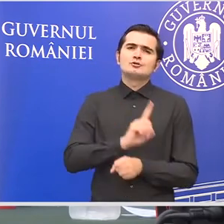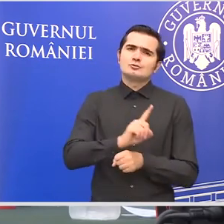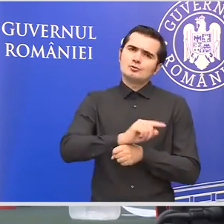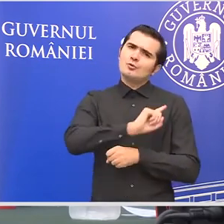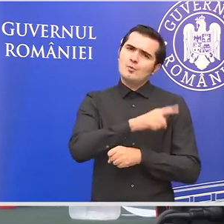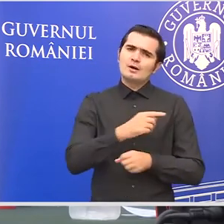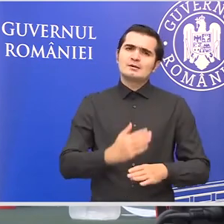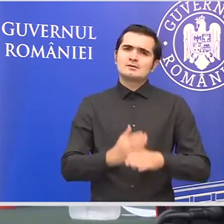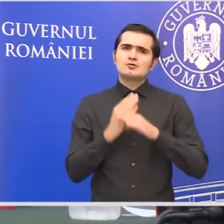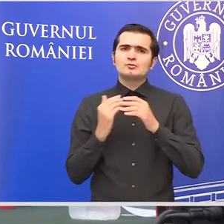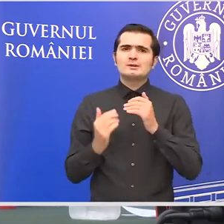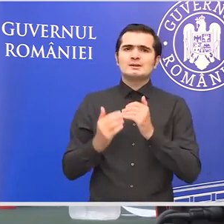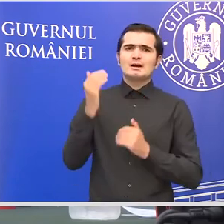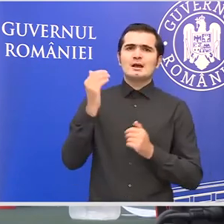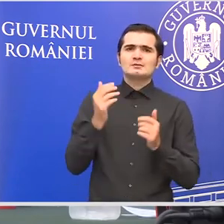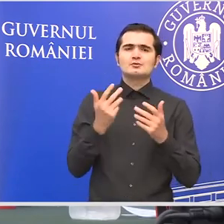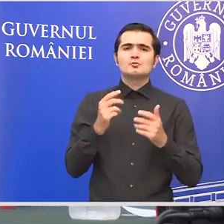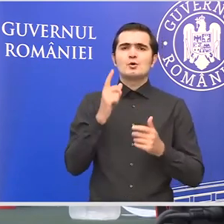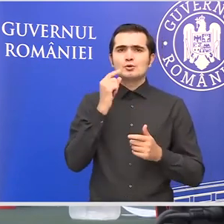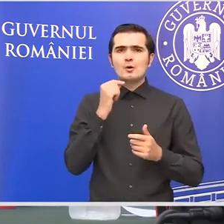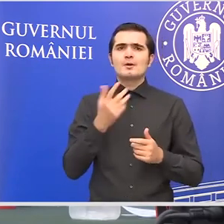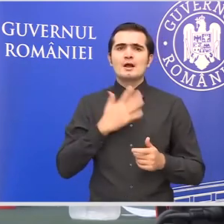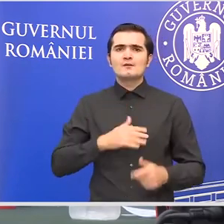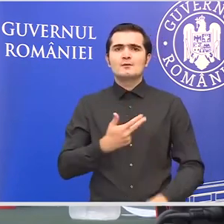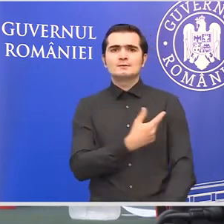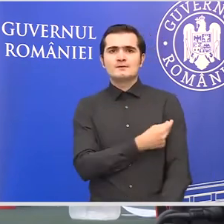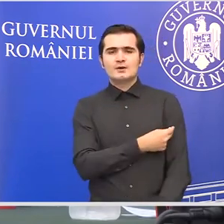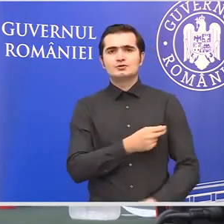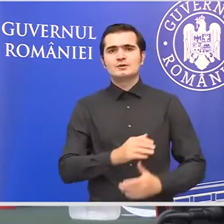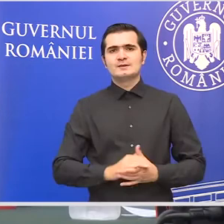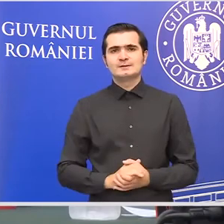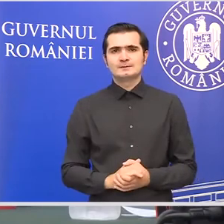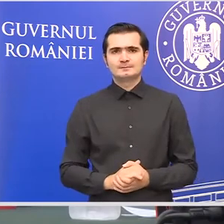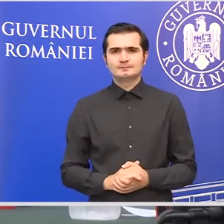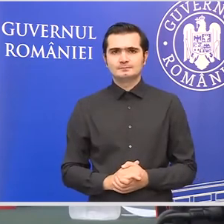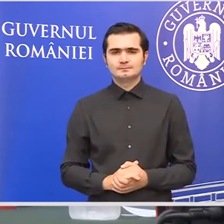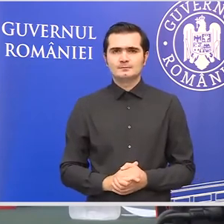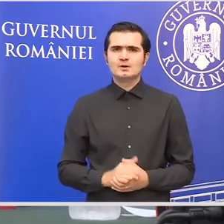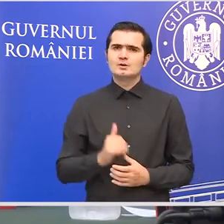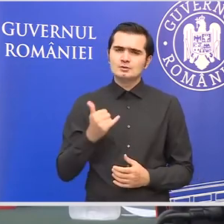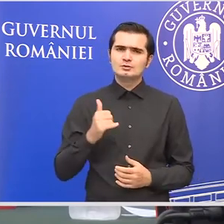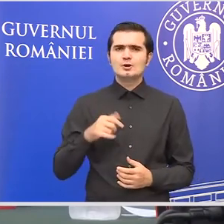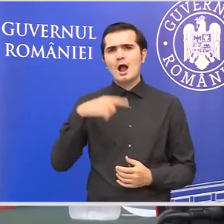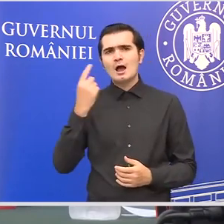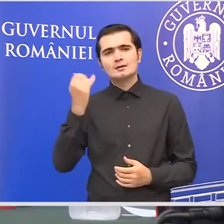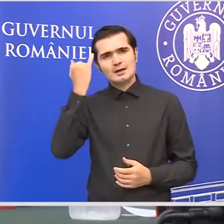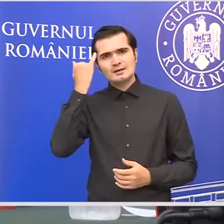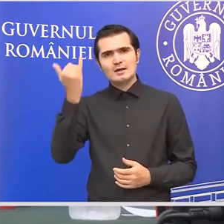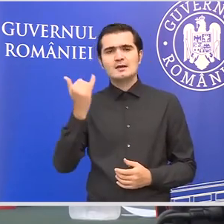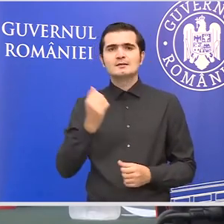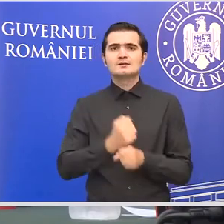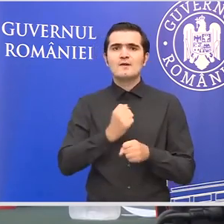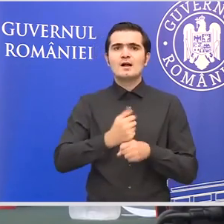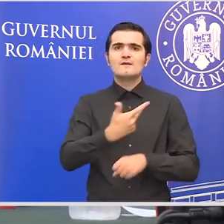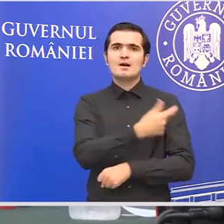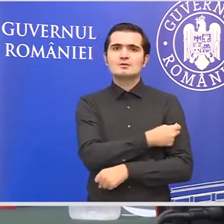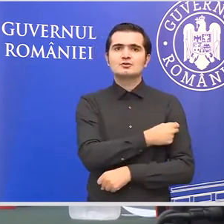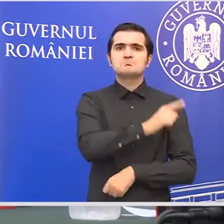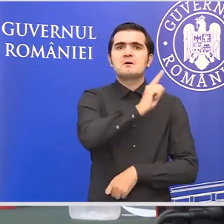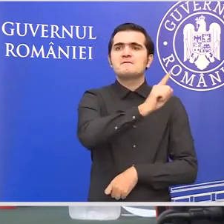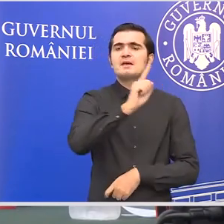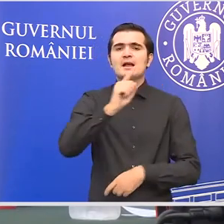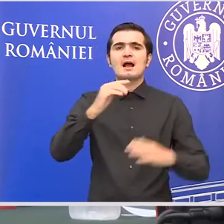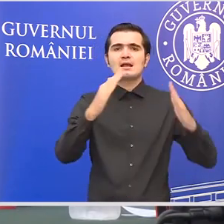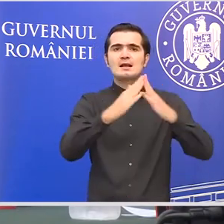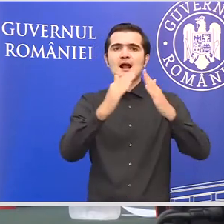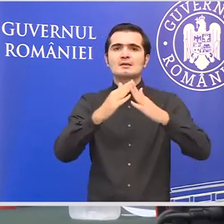crească numărul celor care vor dori să se vaccineze. Și de asemenea vaccinarea chiar din poartă în poartă. Și de asemenea